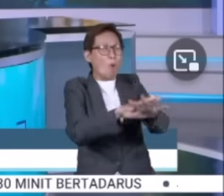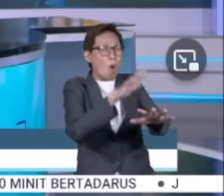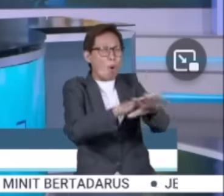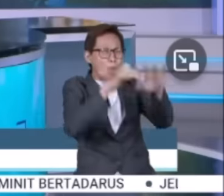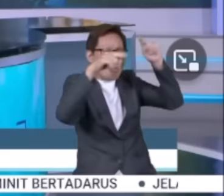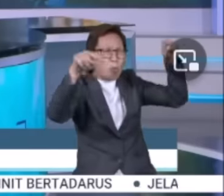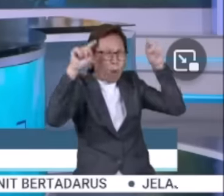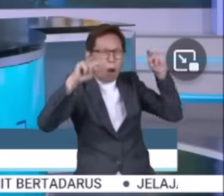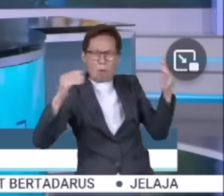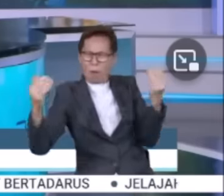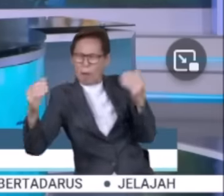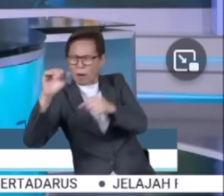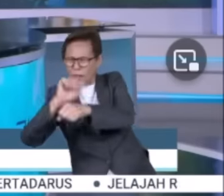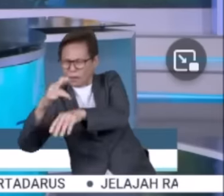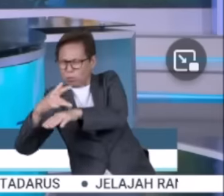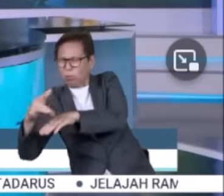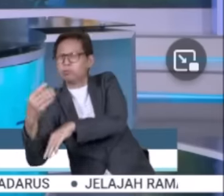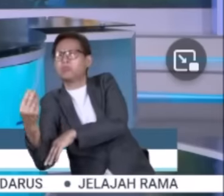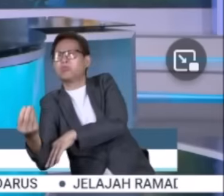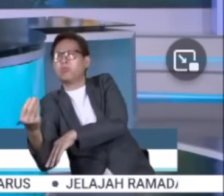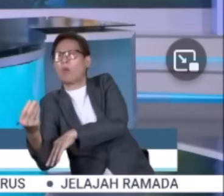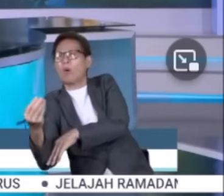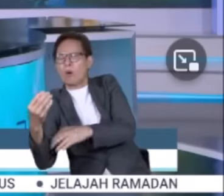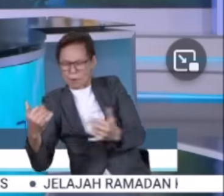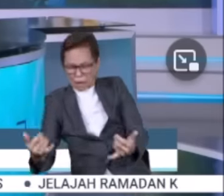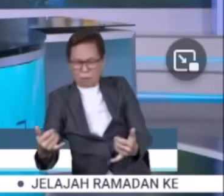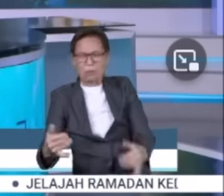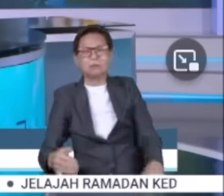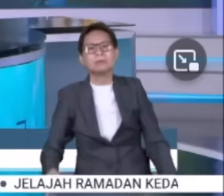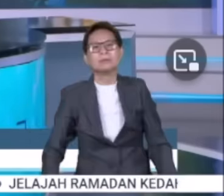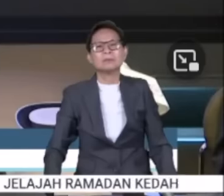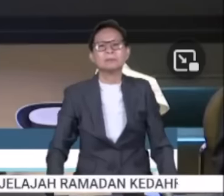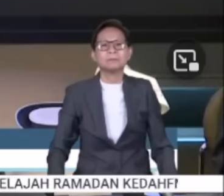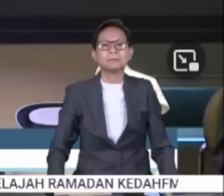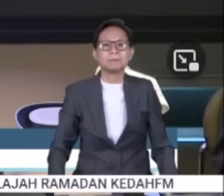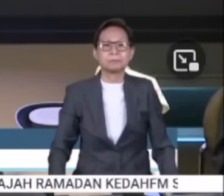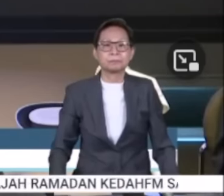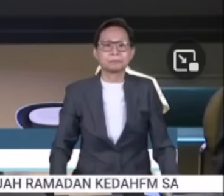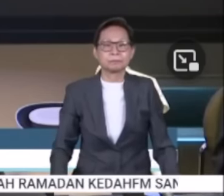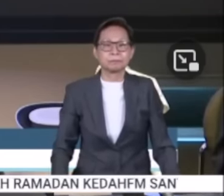graduan berbanding kadar permintaan industri pada masa ini.